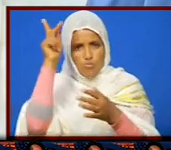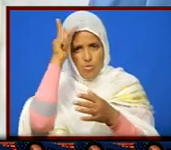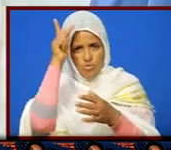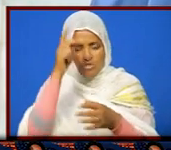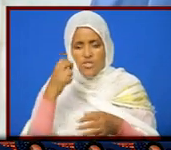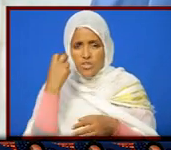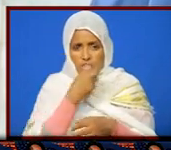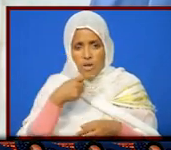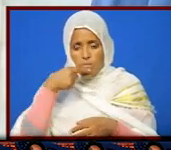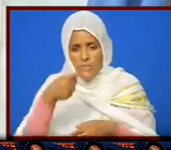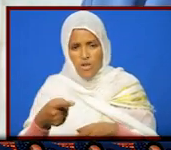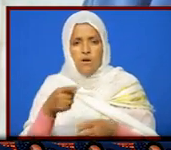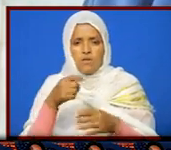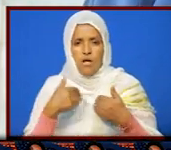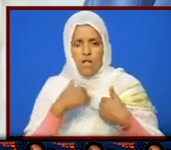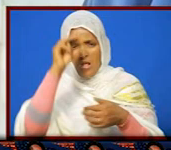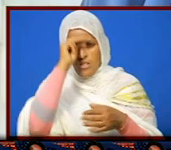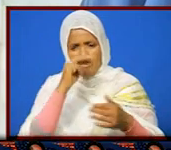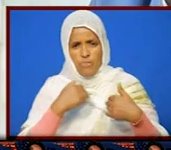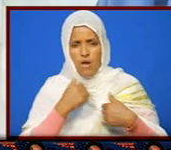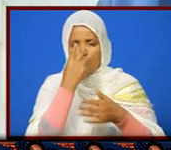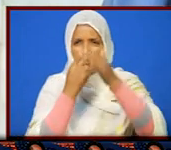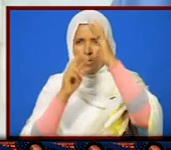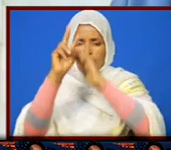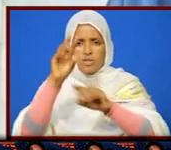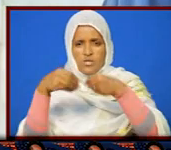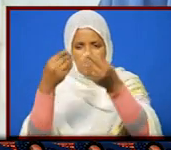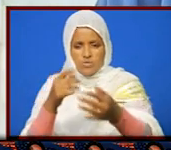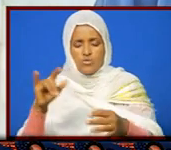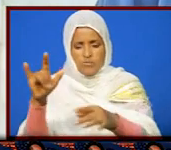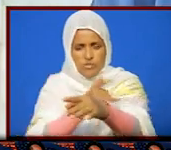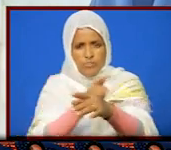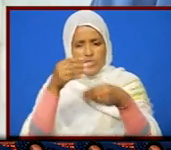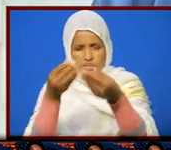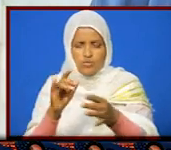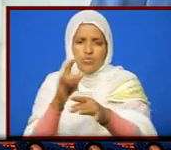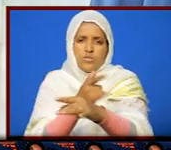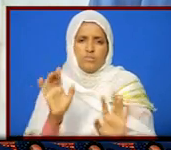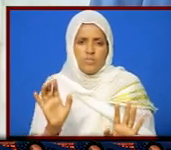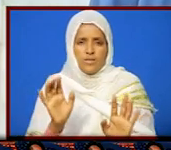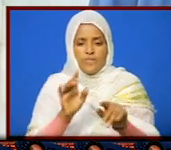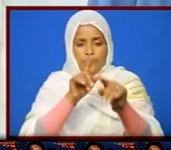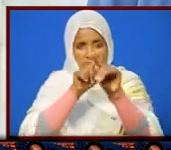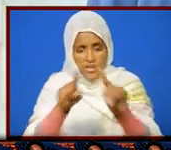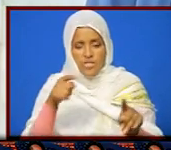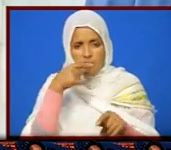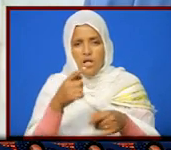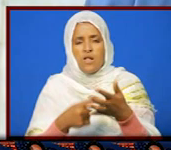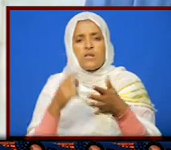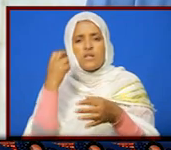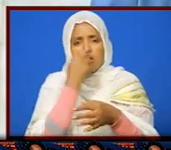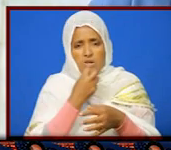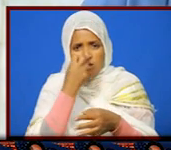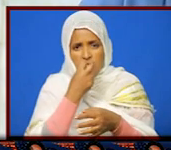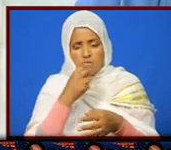ጳውሎስ። ልሳን ይናገር፣ ልሳን መናገር ያል ጥበብ ያለ ነብይነት የተሰጠው ነብይ መዘምር የተሰጠው ይዘምር ይላል። ነገር